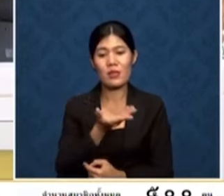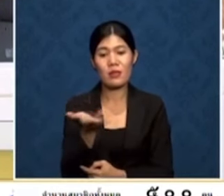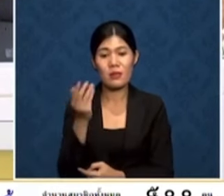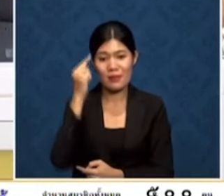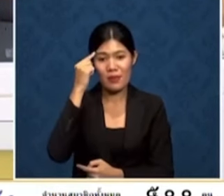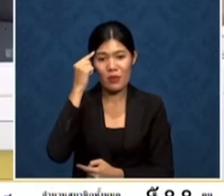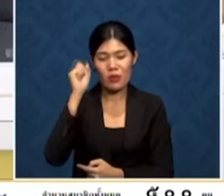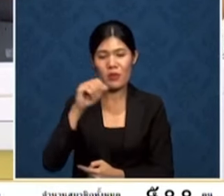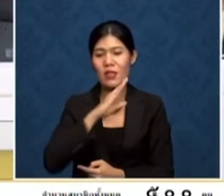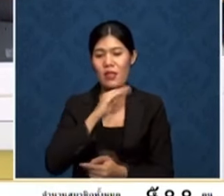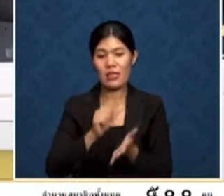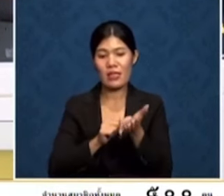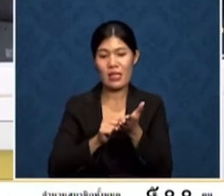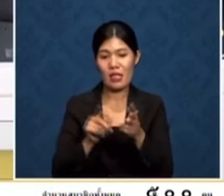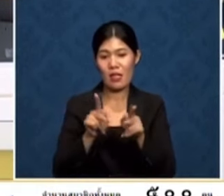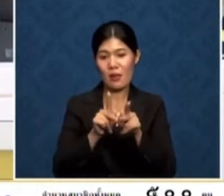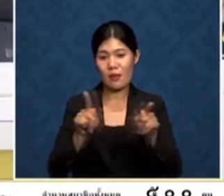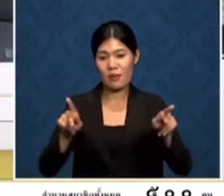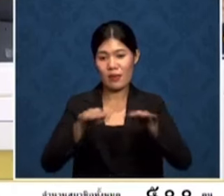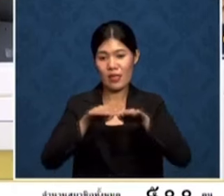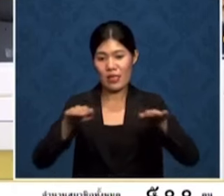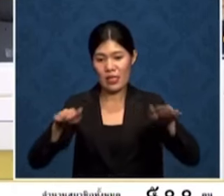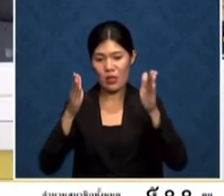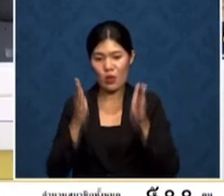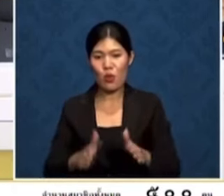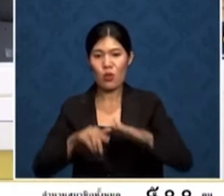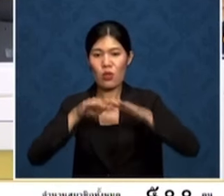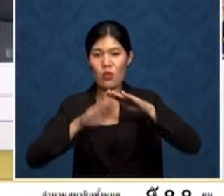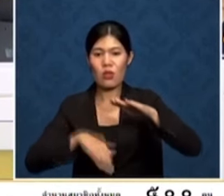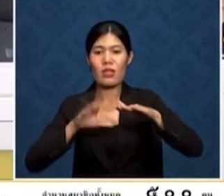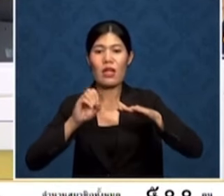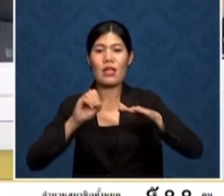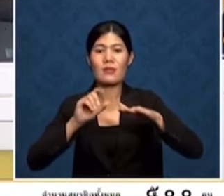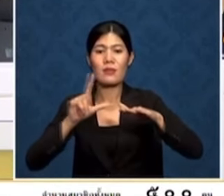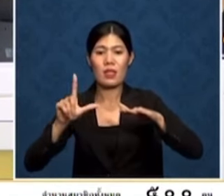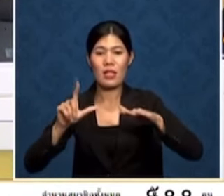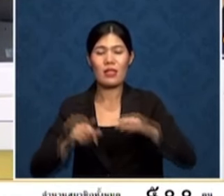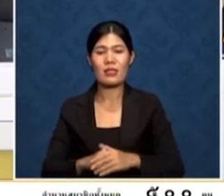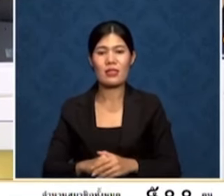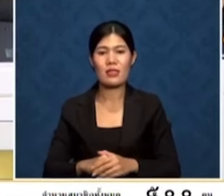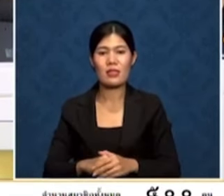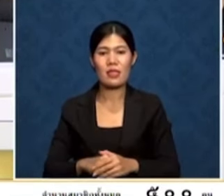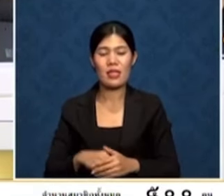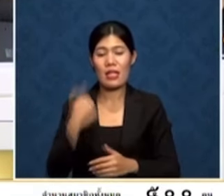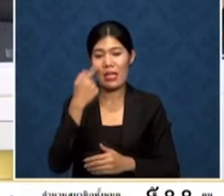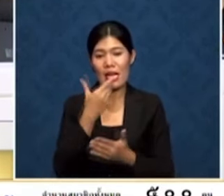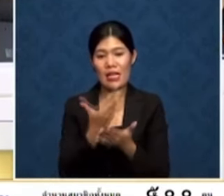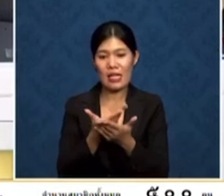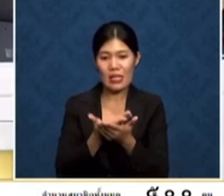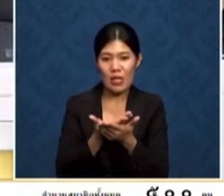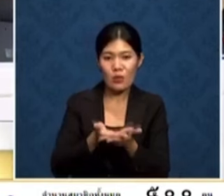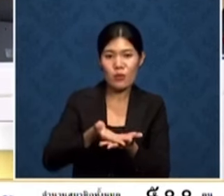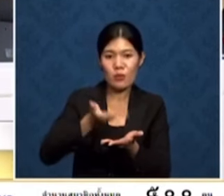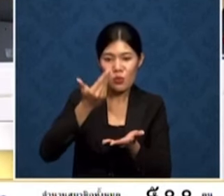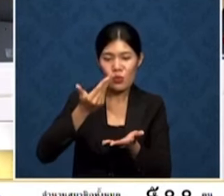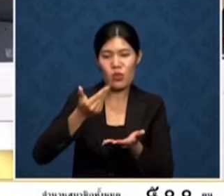เป็นการปรับเปลี่ยนในเรื่องเกณฑ์เช่นลดจำนวนคนลงมาเหลือ 50ล้านคนเป็นต้นเนี่ยนะครับตัดคนที่มีกำลังเงินสูงรายได้สูงแล้วก็